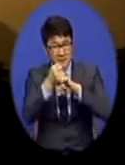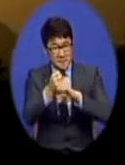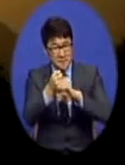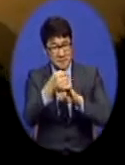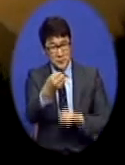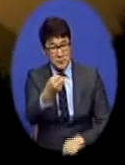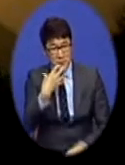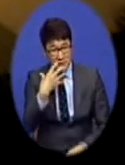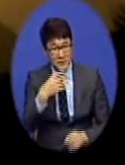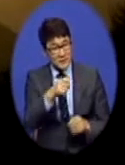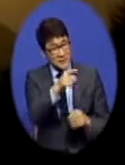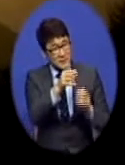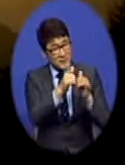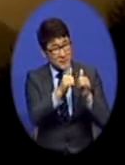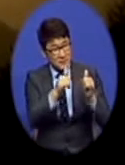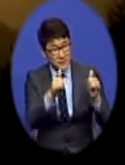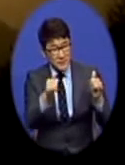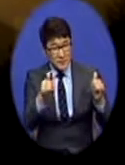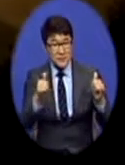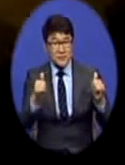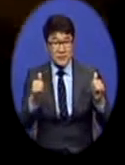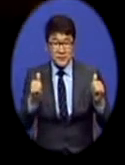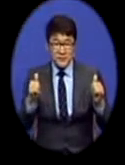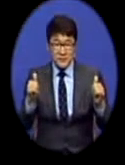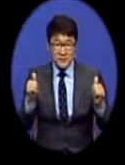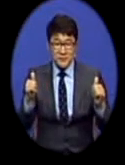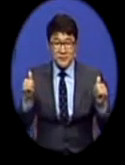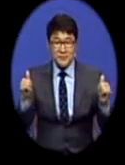만나자고 약속한 사람.